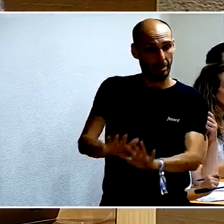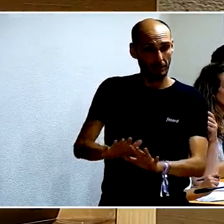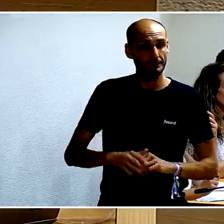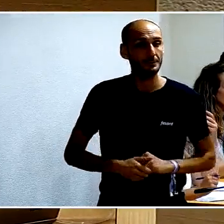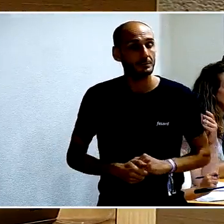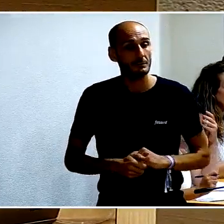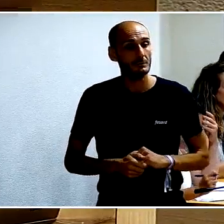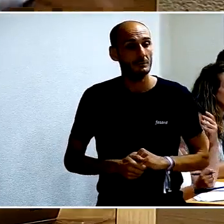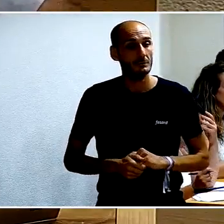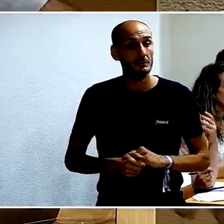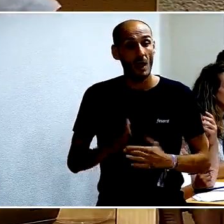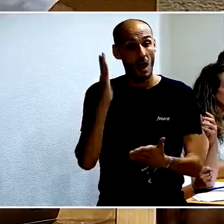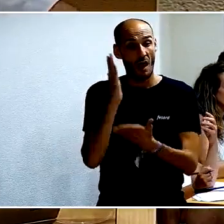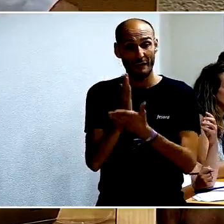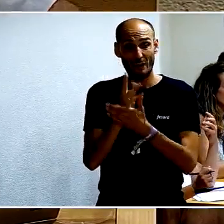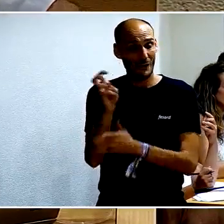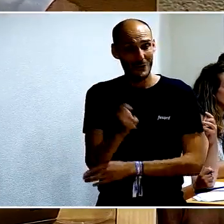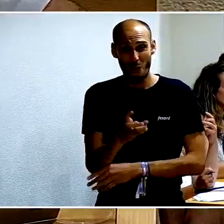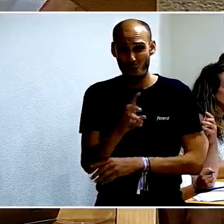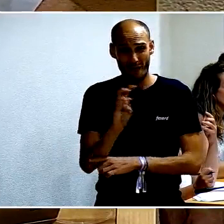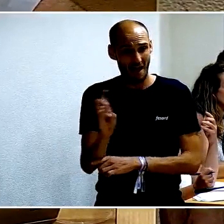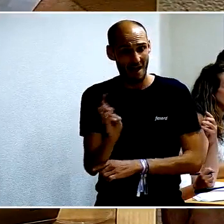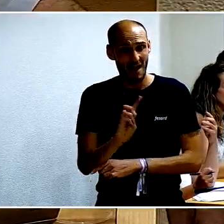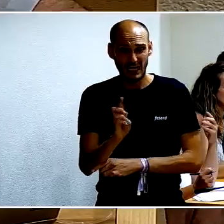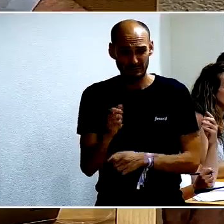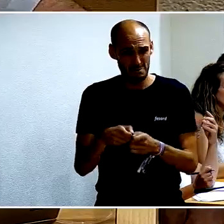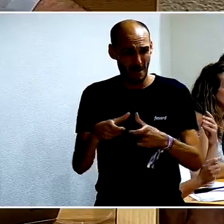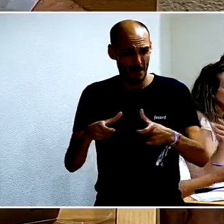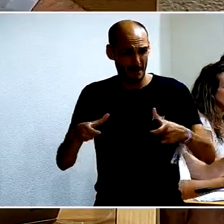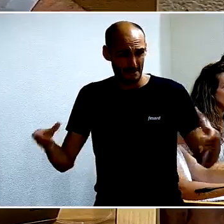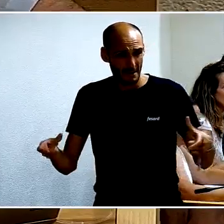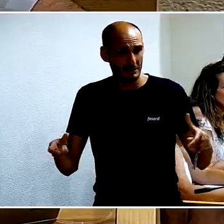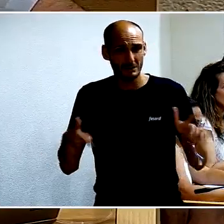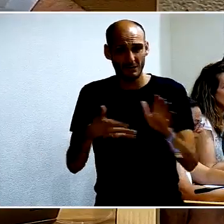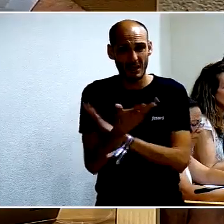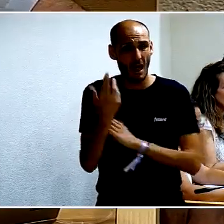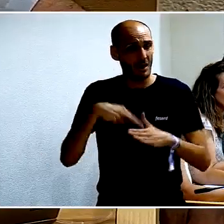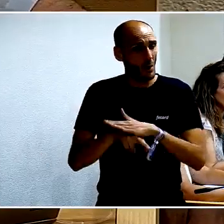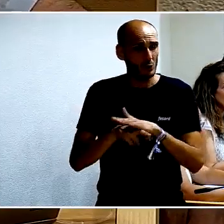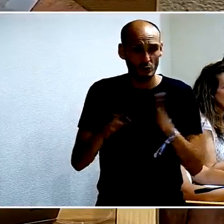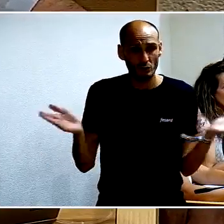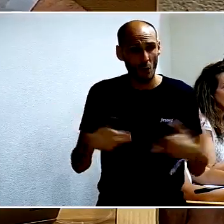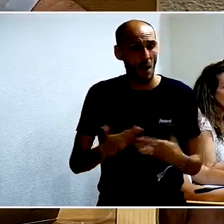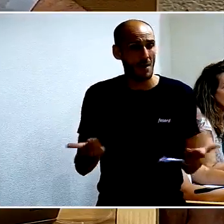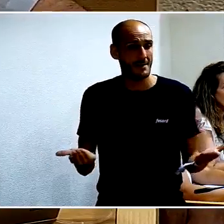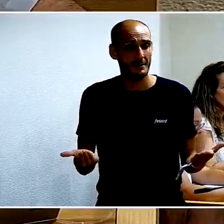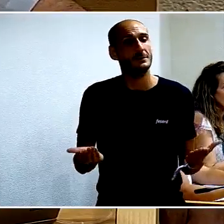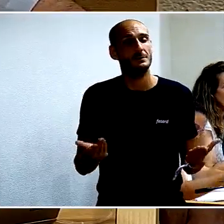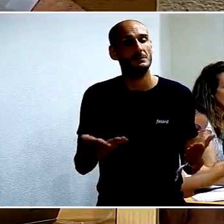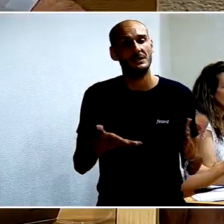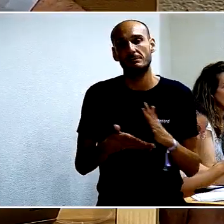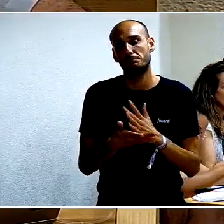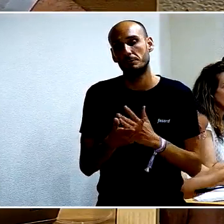L'absentisme escolar va en augment, no n'hi ha els mitjans òptims. n'hi ha una